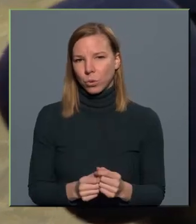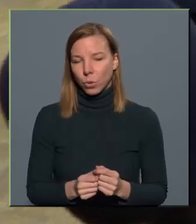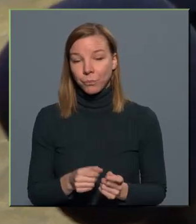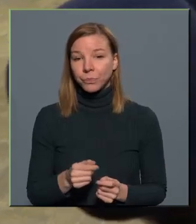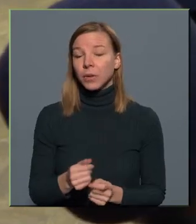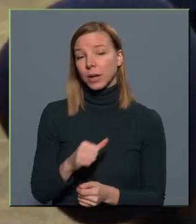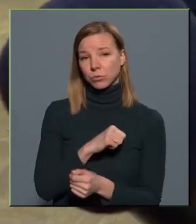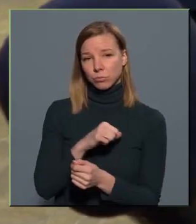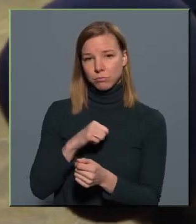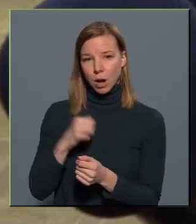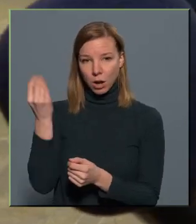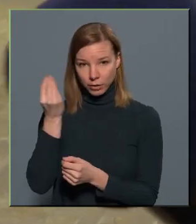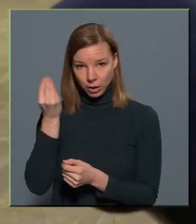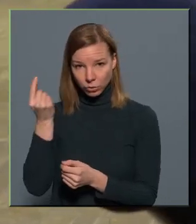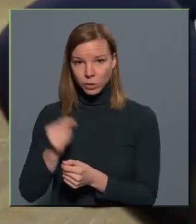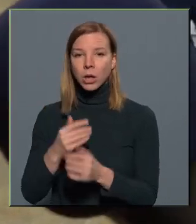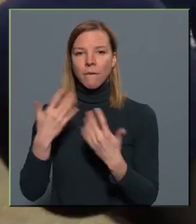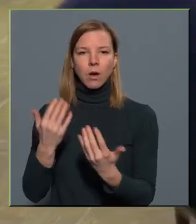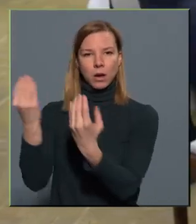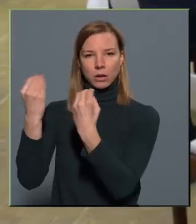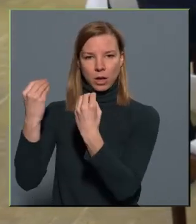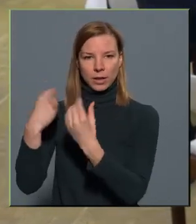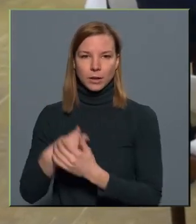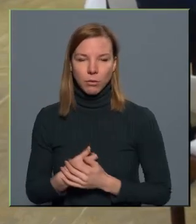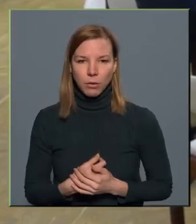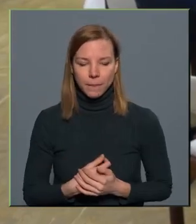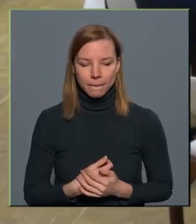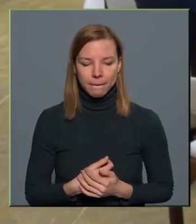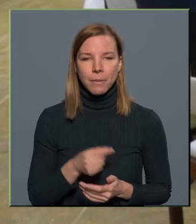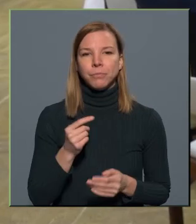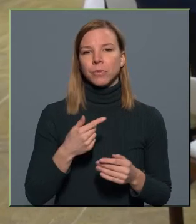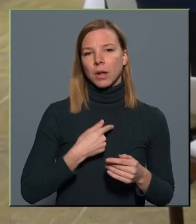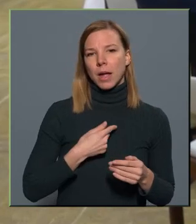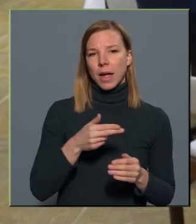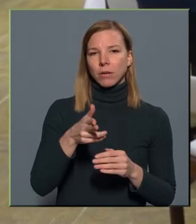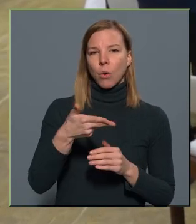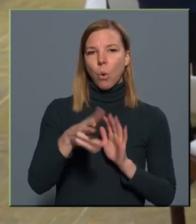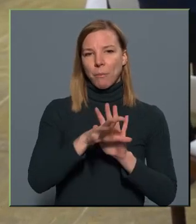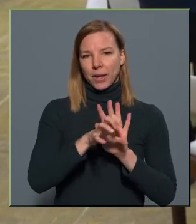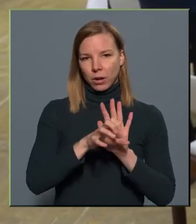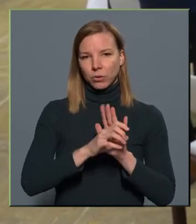vagy pedig tanultad is ezt a művészetet? Operatőr képzésre jártam a